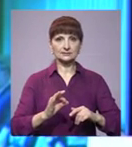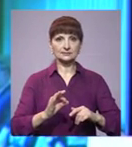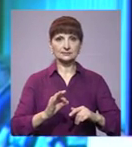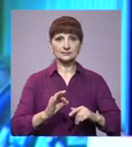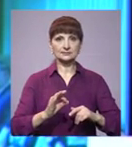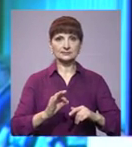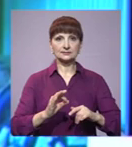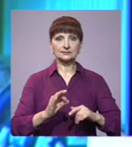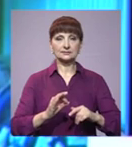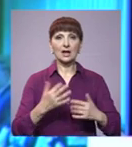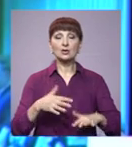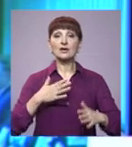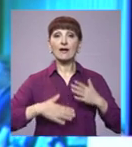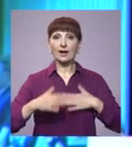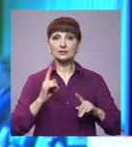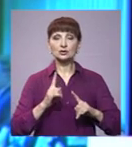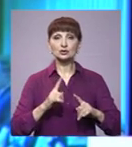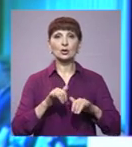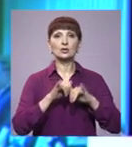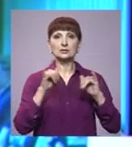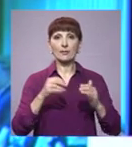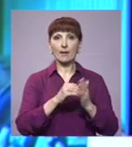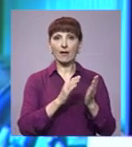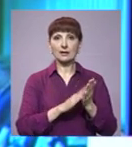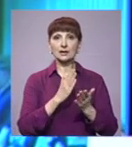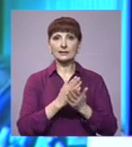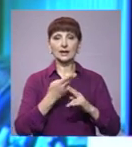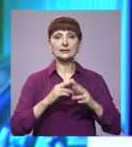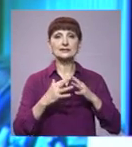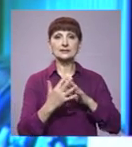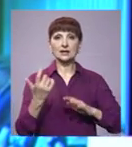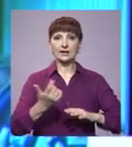Отрадно, что существенный рост показывает сельское хозяйство.